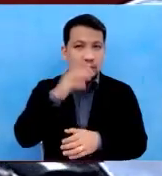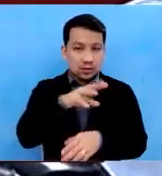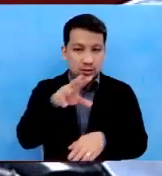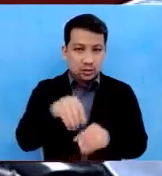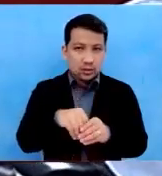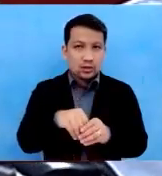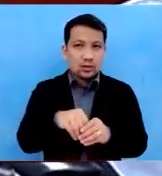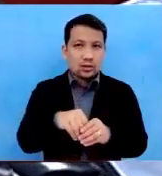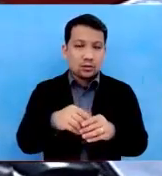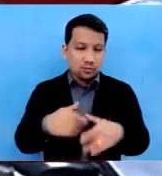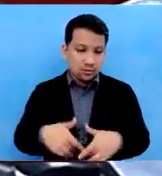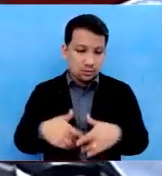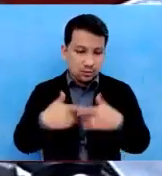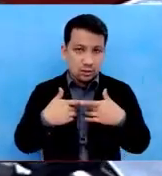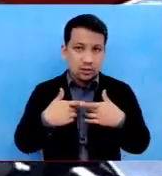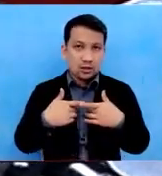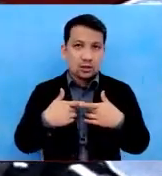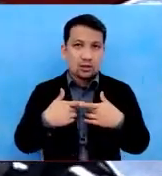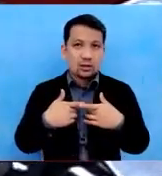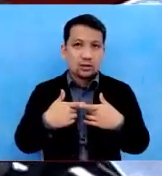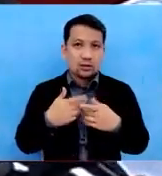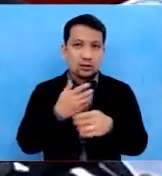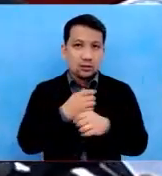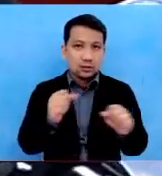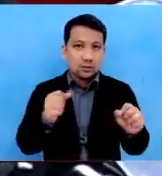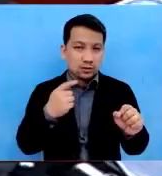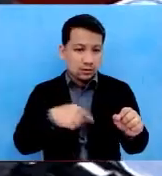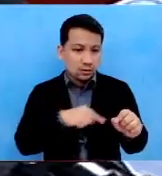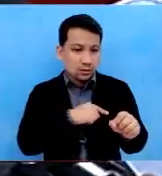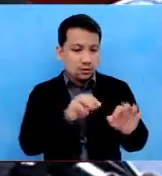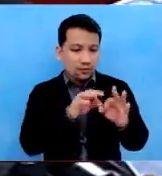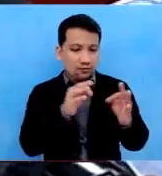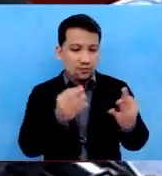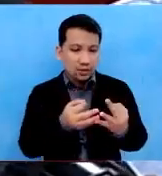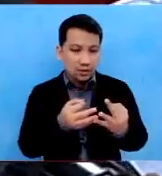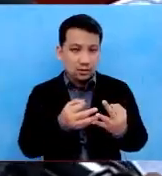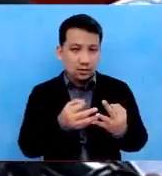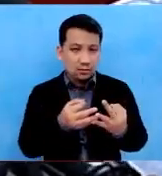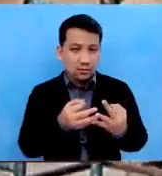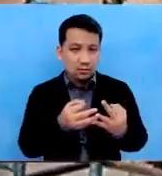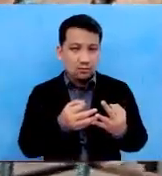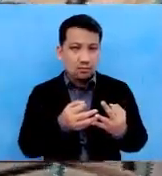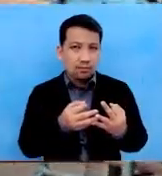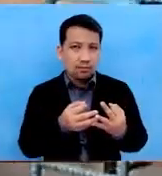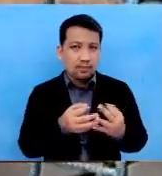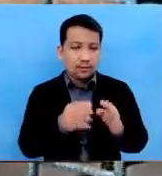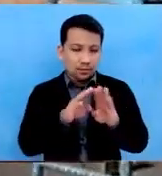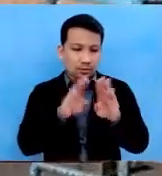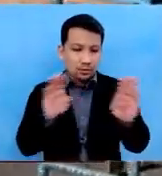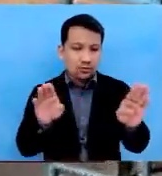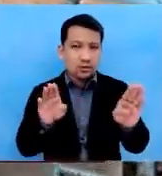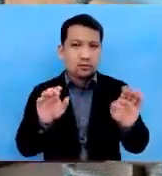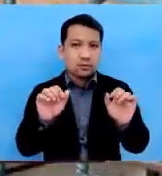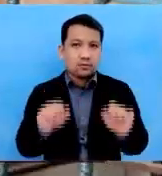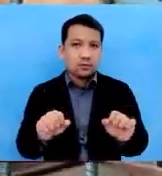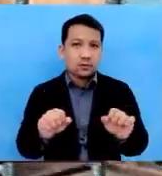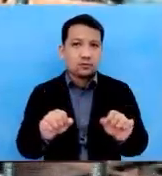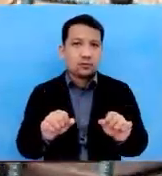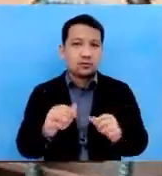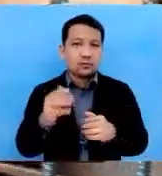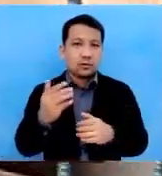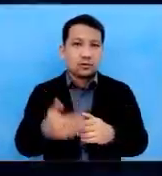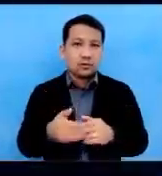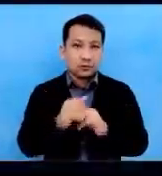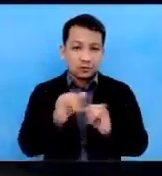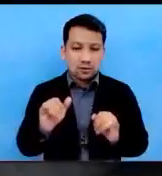and safety of our family members. But just the same, open po kami. Handang magsagawa ng sariling